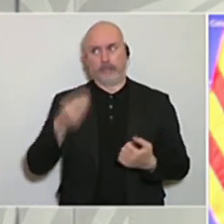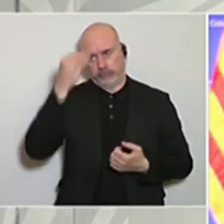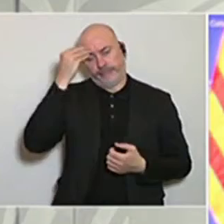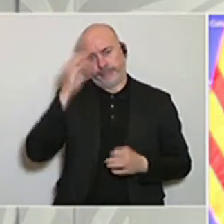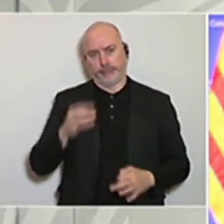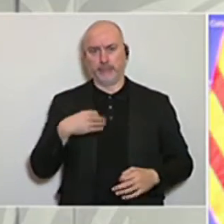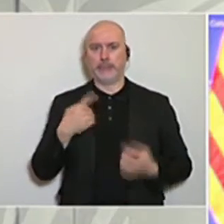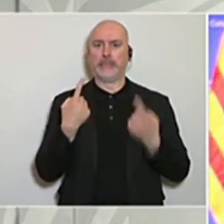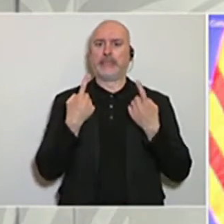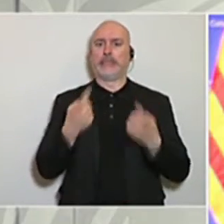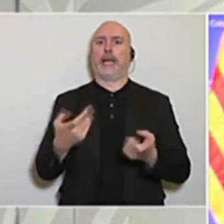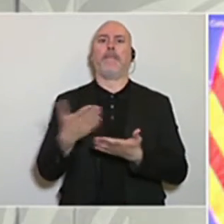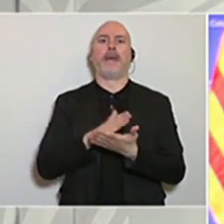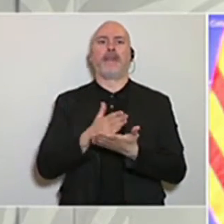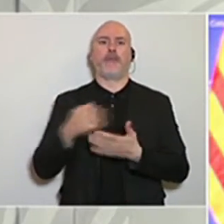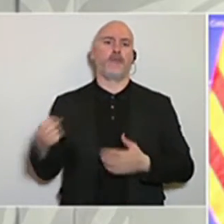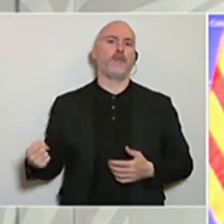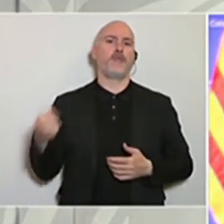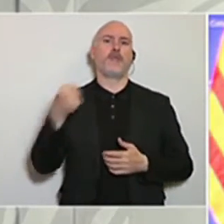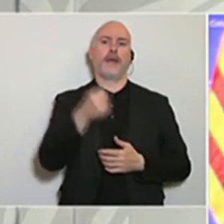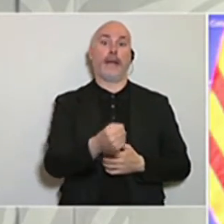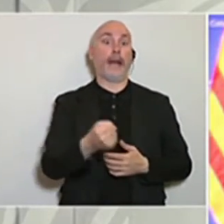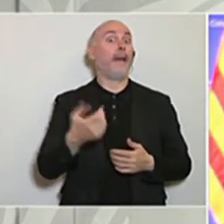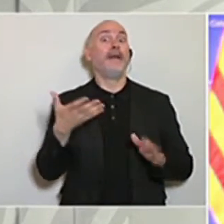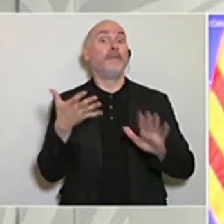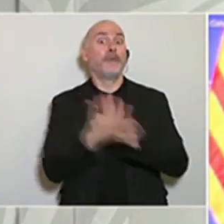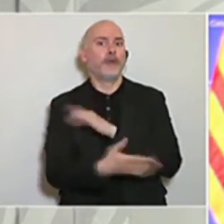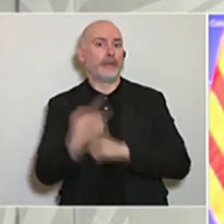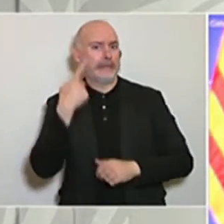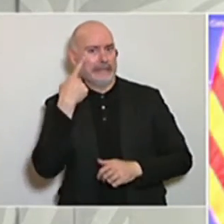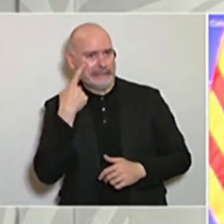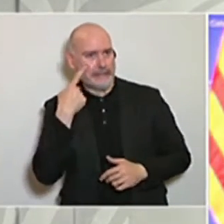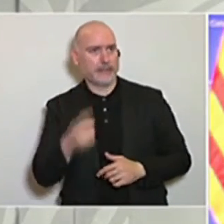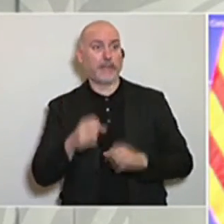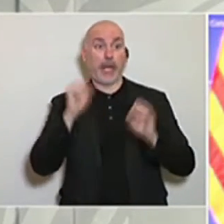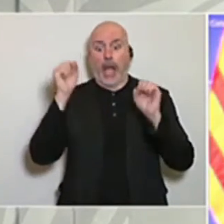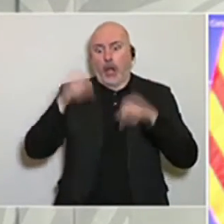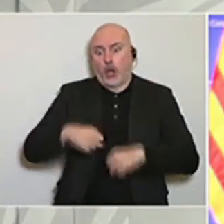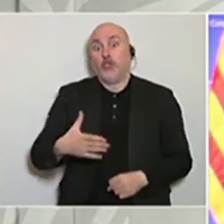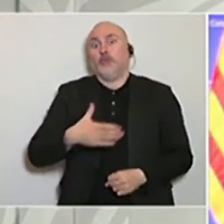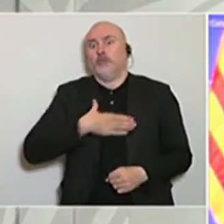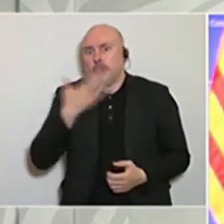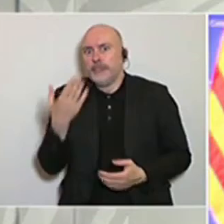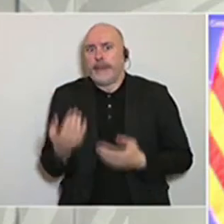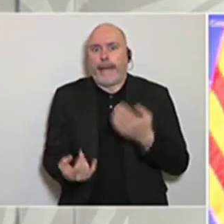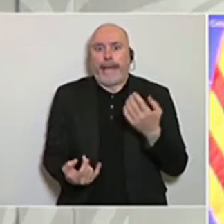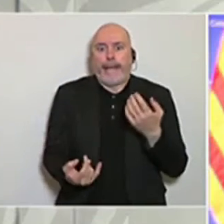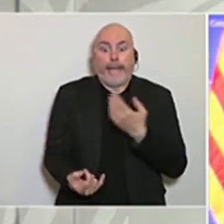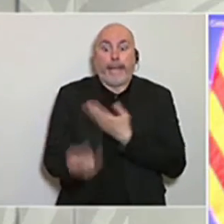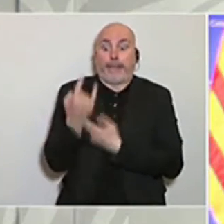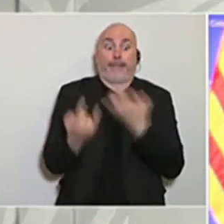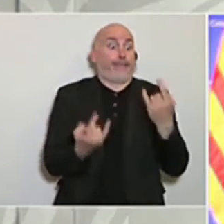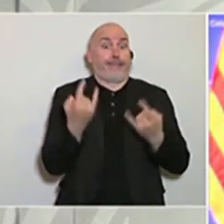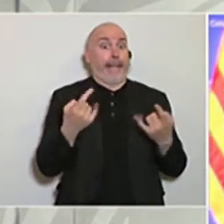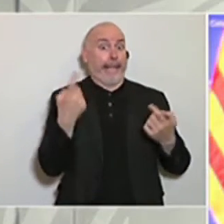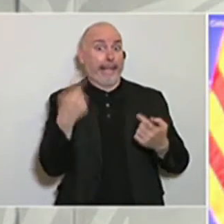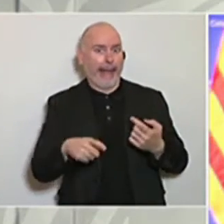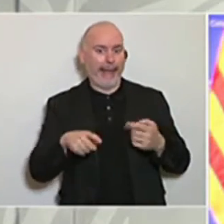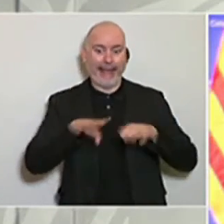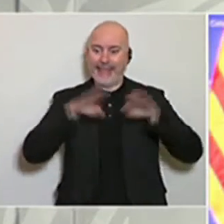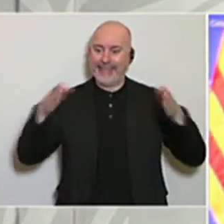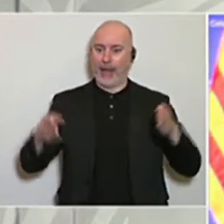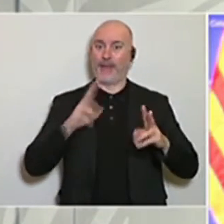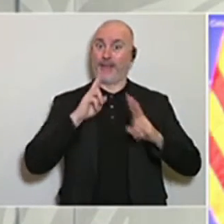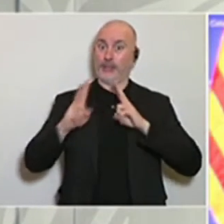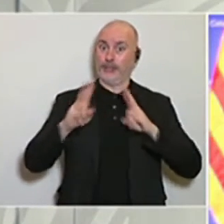necessari aquesta figura del mediador que vetlli perquè tots aquells acords que es puguin produir en el marc d'una taula de negociació doncs